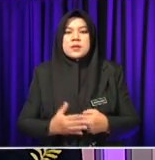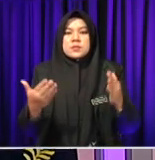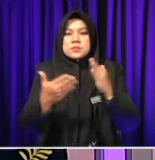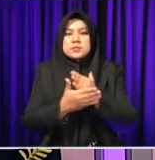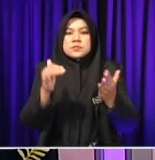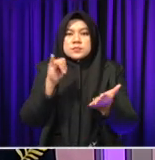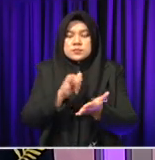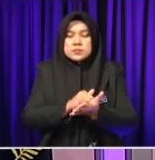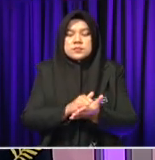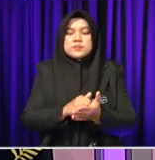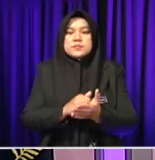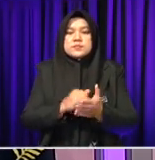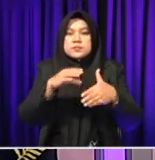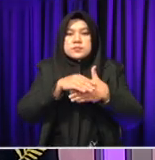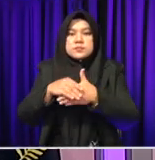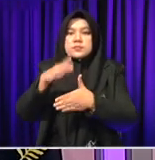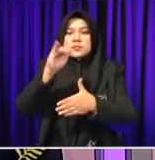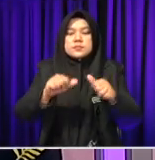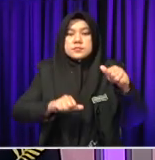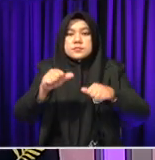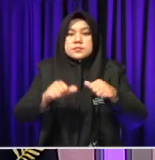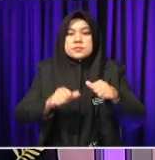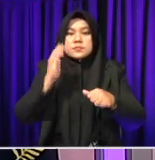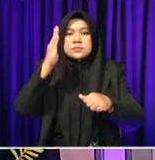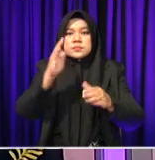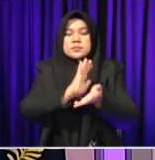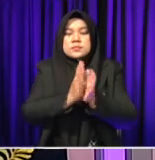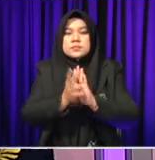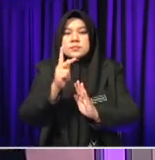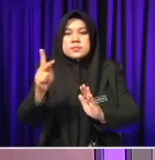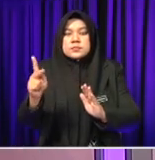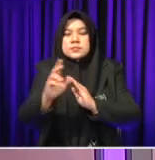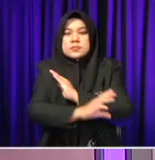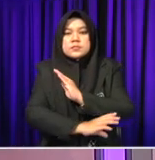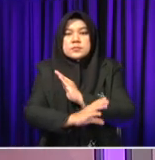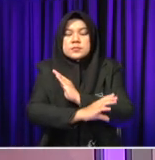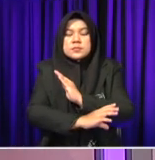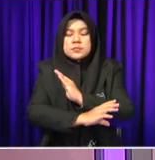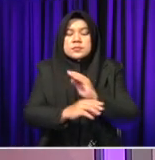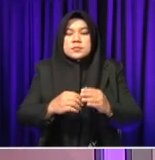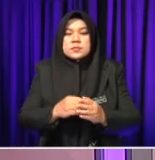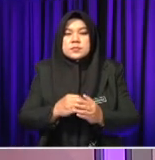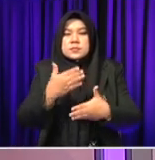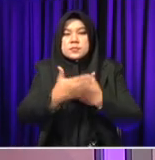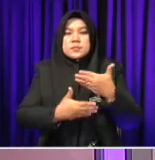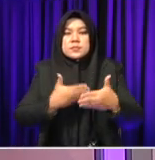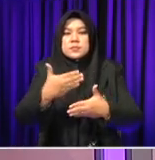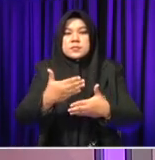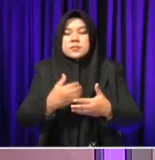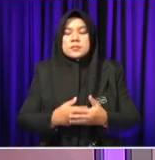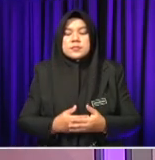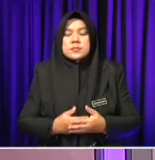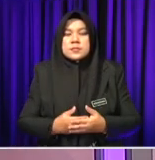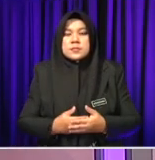itu oleh itu pemimpin yang adil akan menjadikan sesebuah negara yang tibatun warabbun Ghafur ataupun apa tu maksud